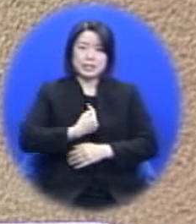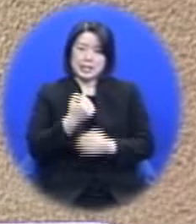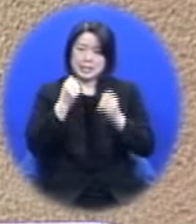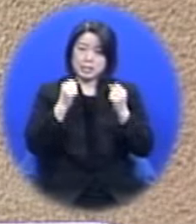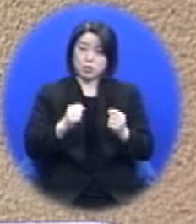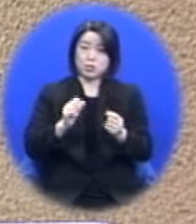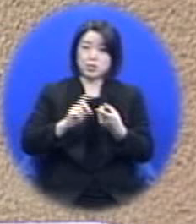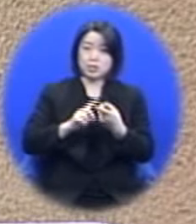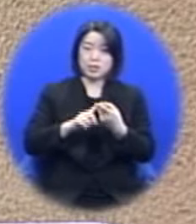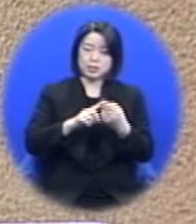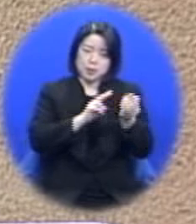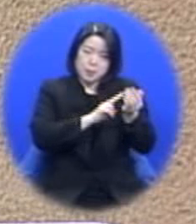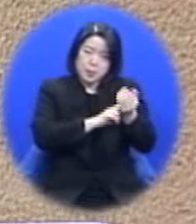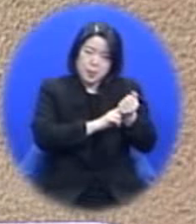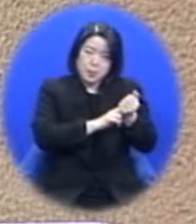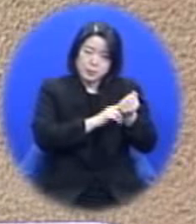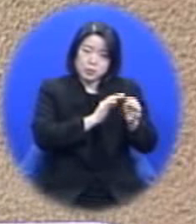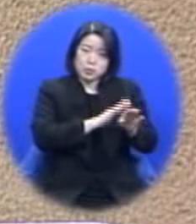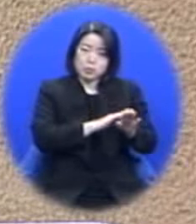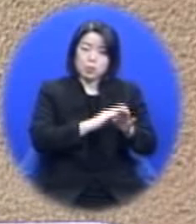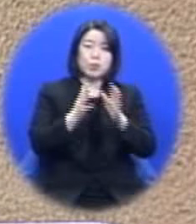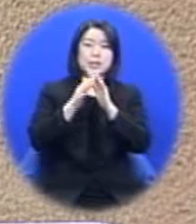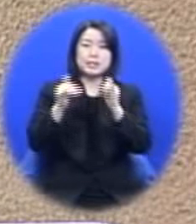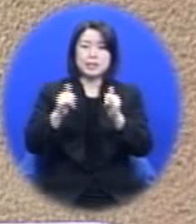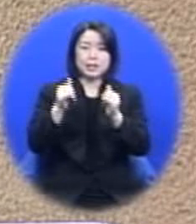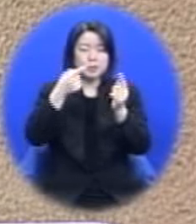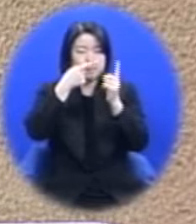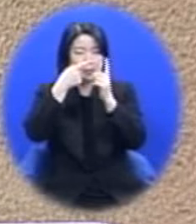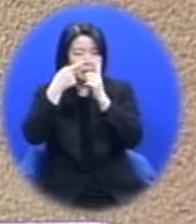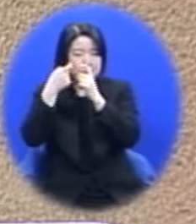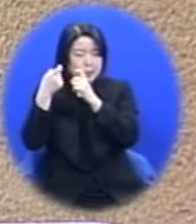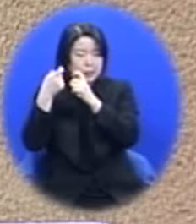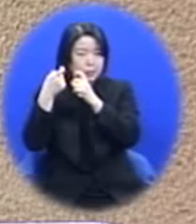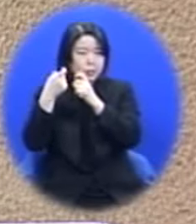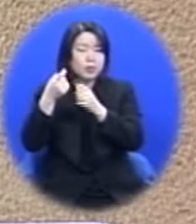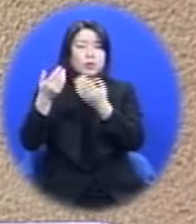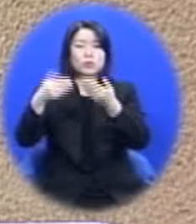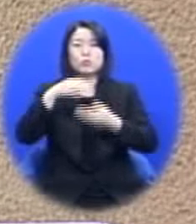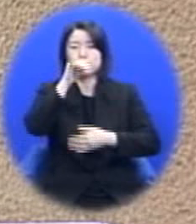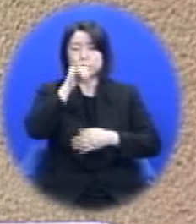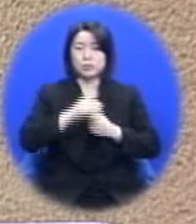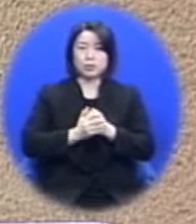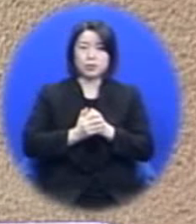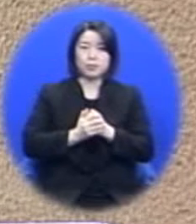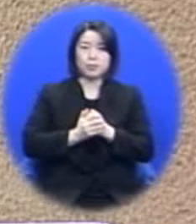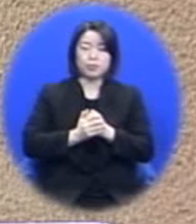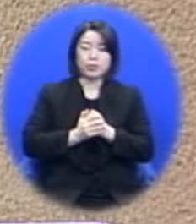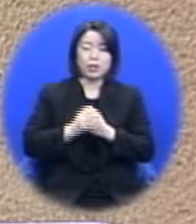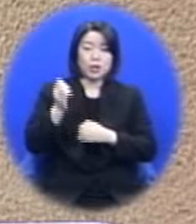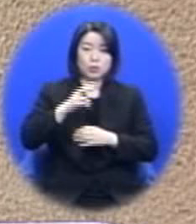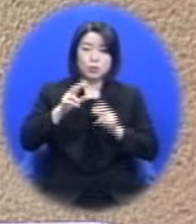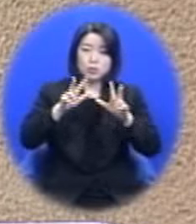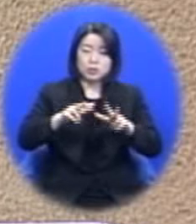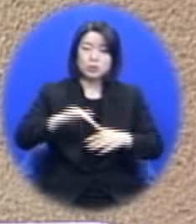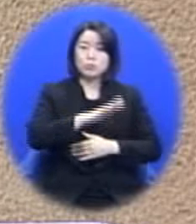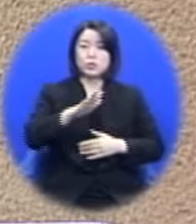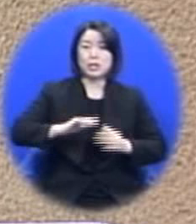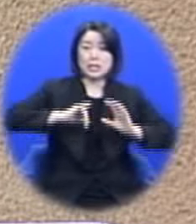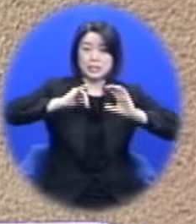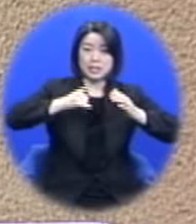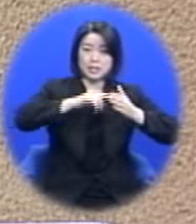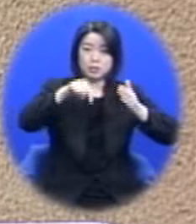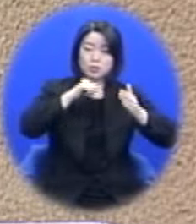존재를 감추고 그리고 사람들을 미혹시키고 있어요. 그리고 우리가 지금 세상에서 이렇게 끔찍한